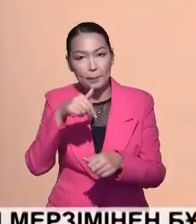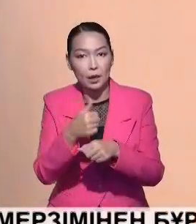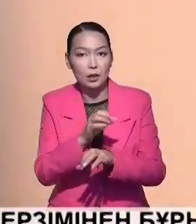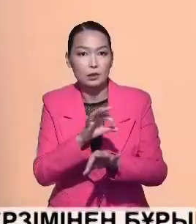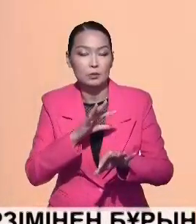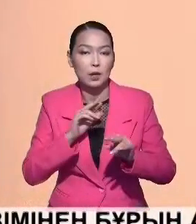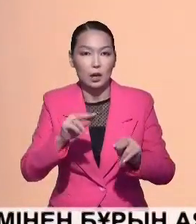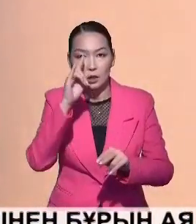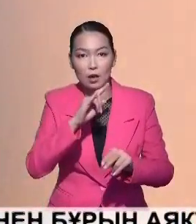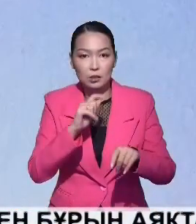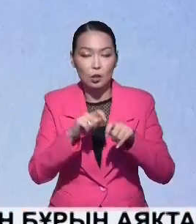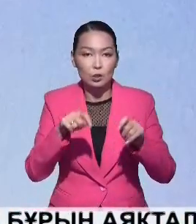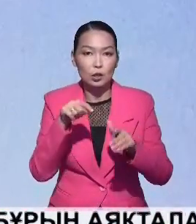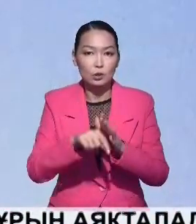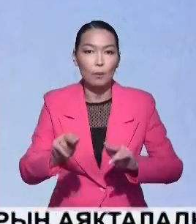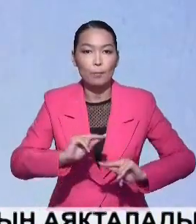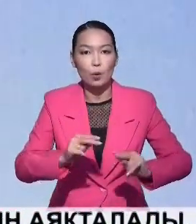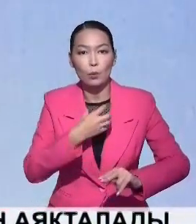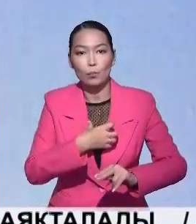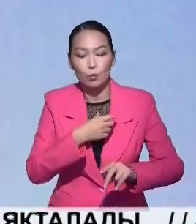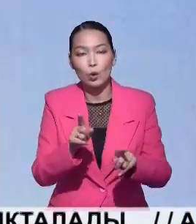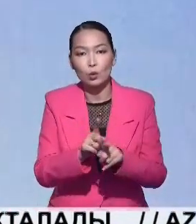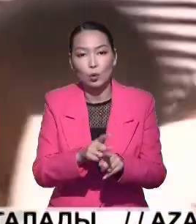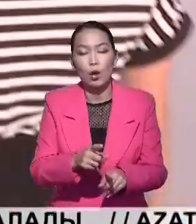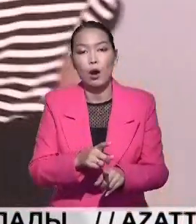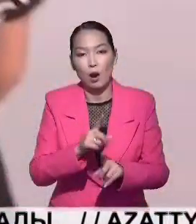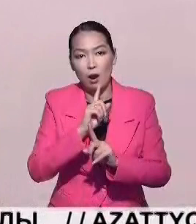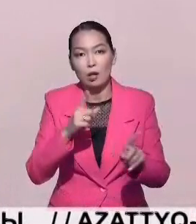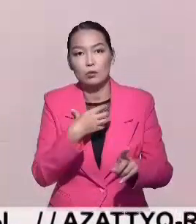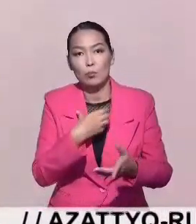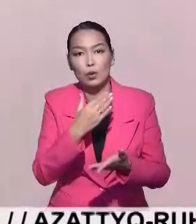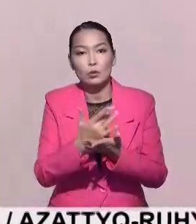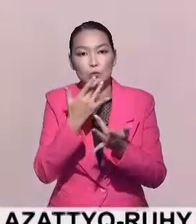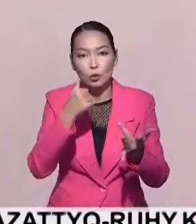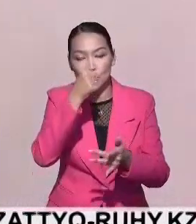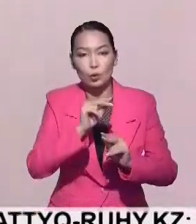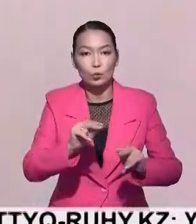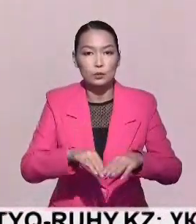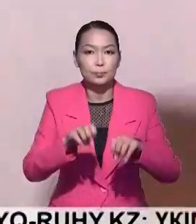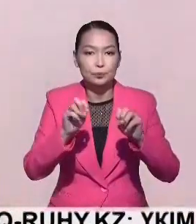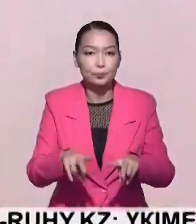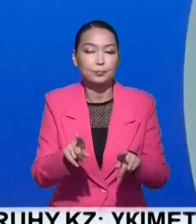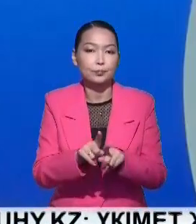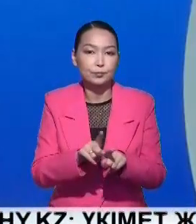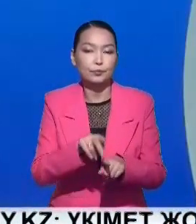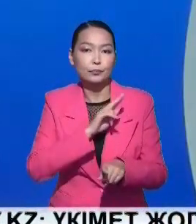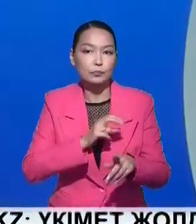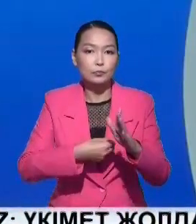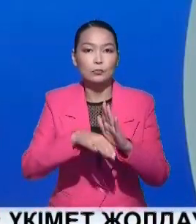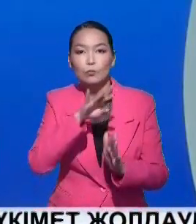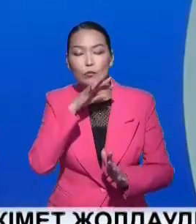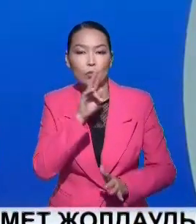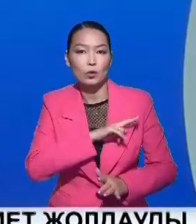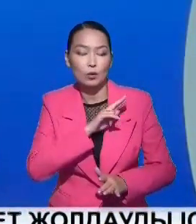Әділетті Қазақстанды құру ісінде мұғалімдердің рөлі де айрықша. Соңғы жылдары ұстаз мамандығының абырой беделін арттыру үшін көп